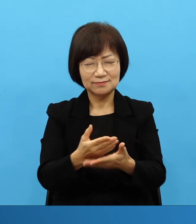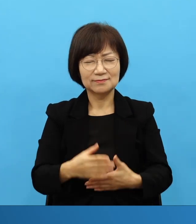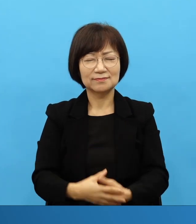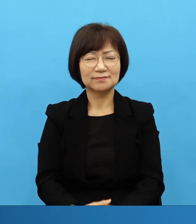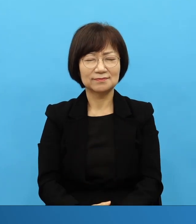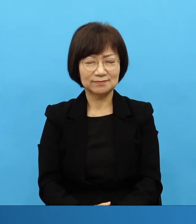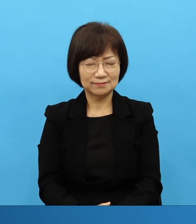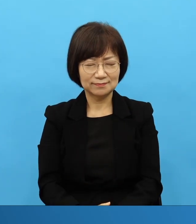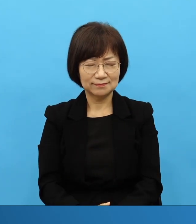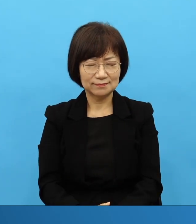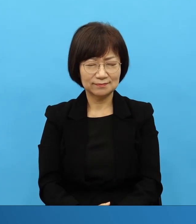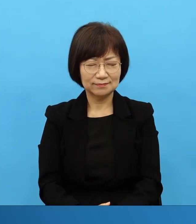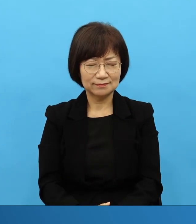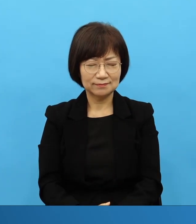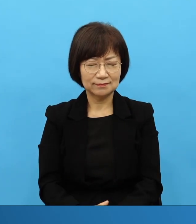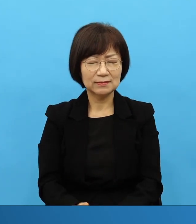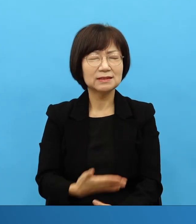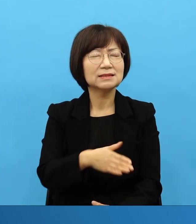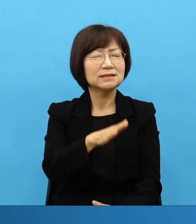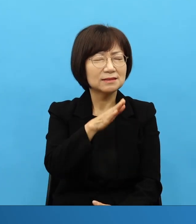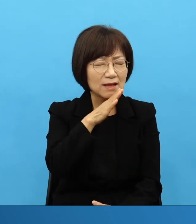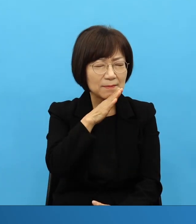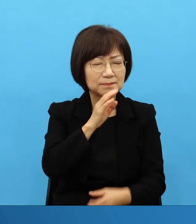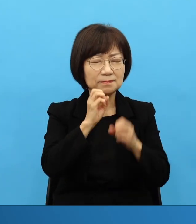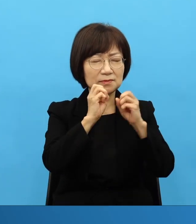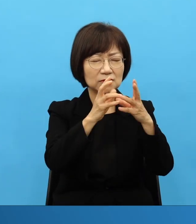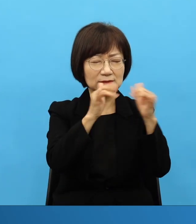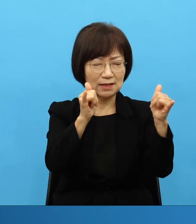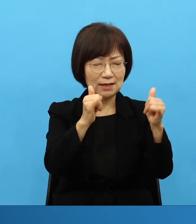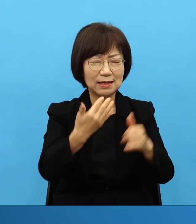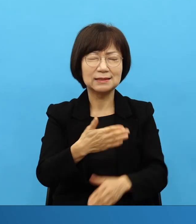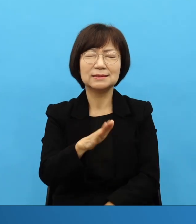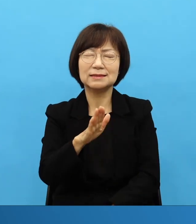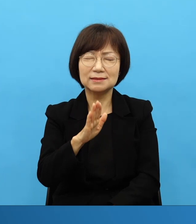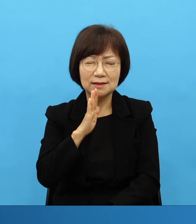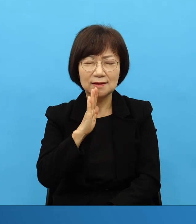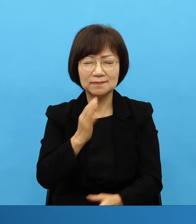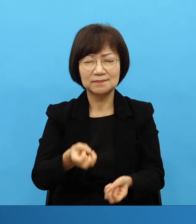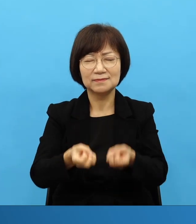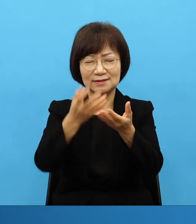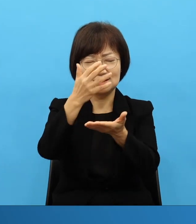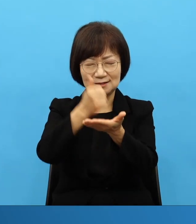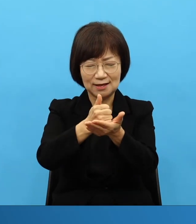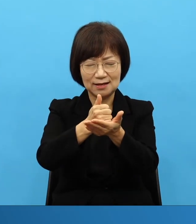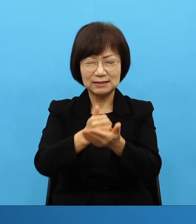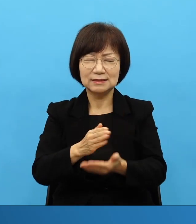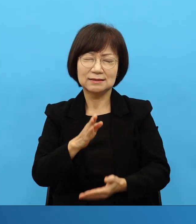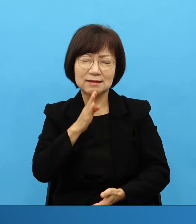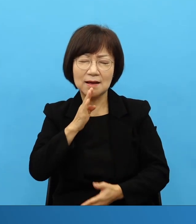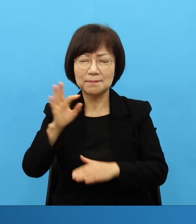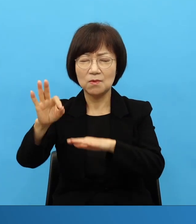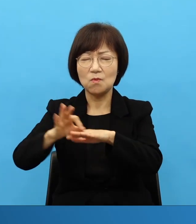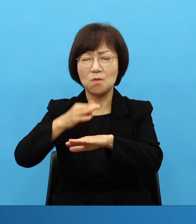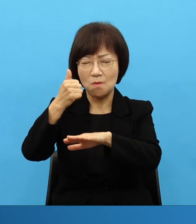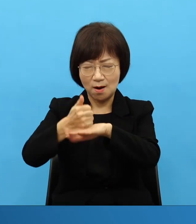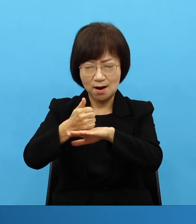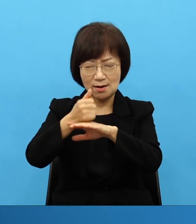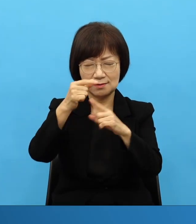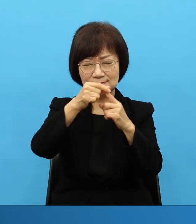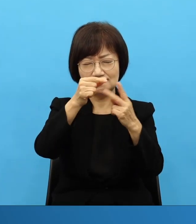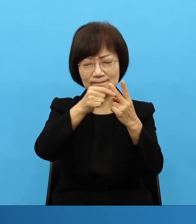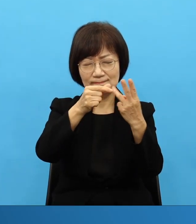their devotion. 참 선지자, 참 제사장, 참 왕으로 함께 하시는 우리 주 예수 그리스도